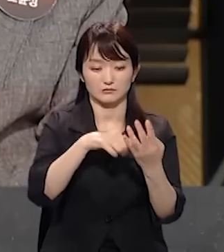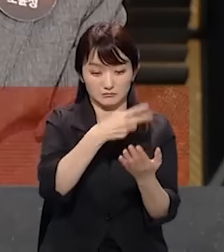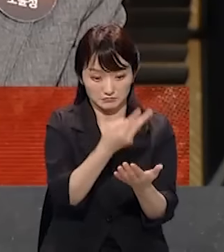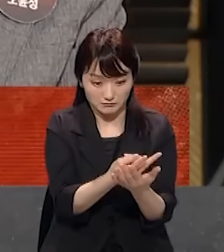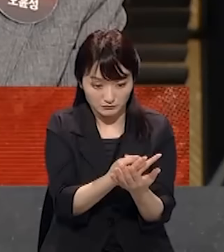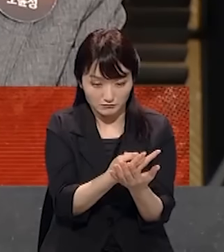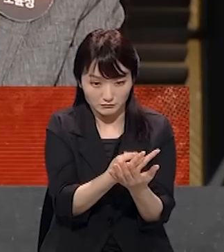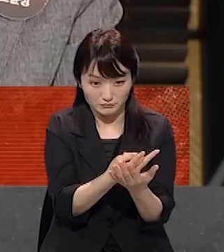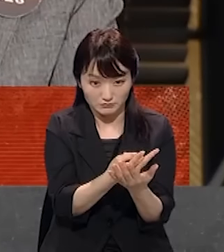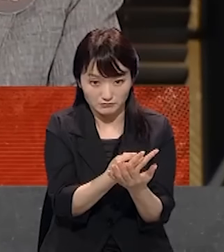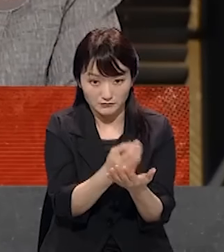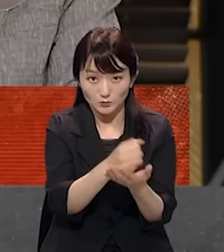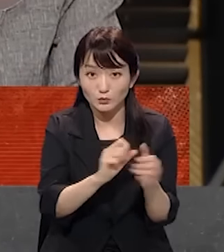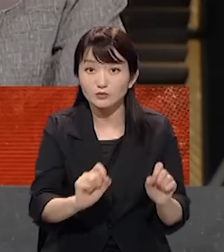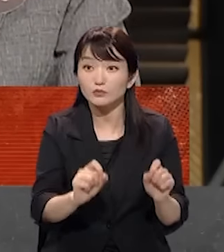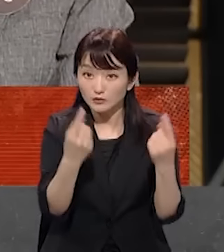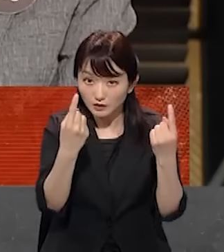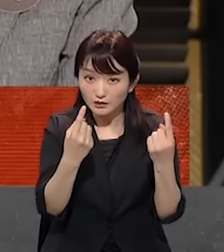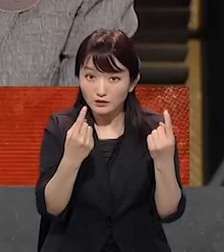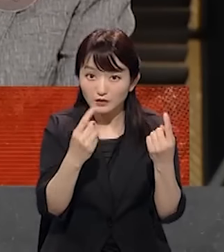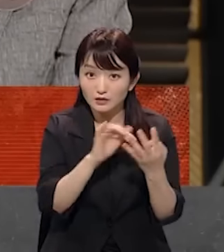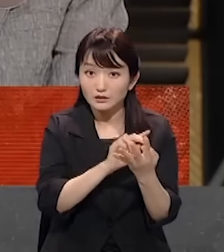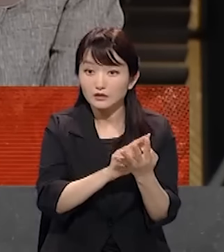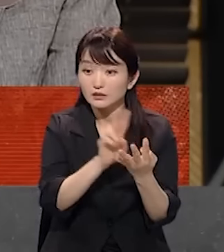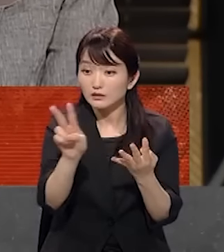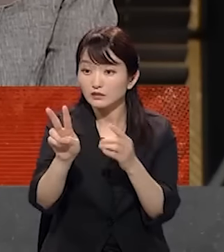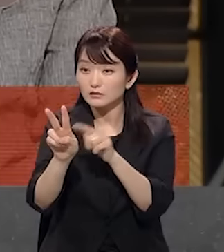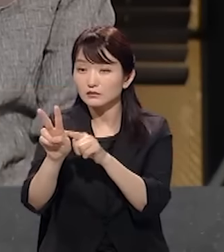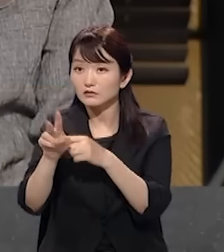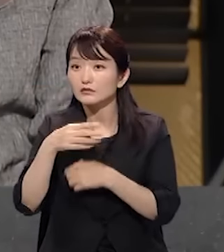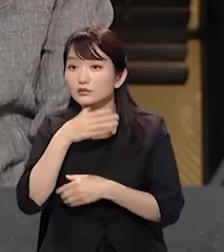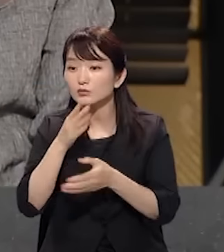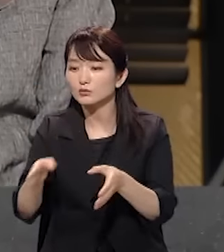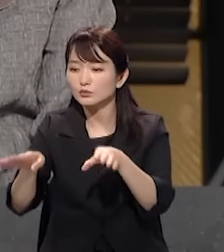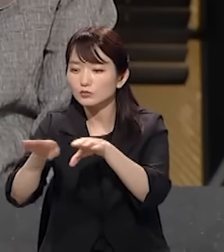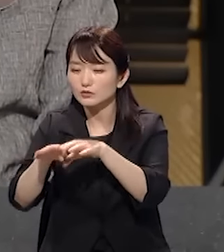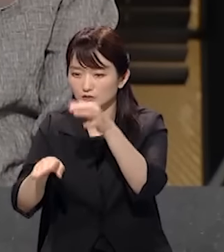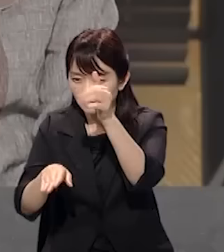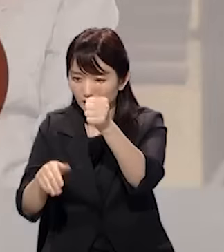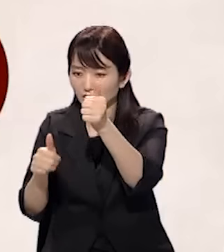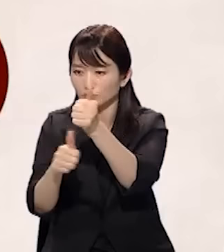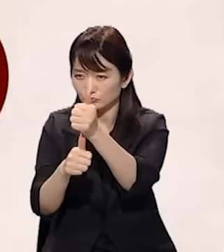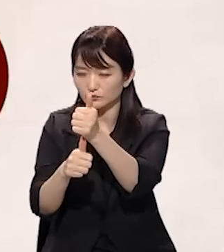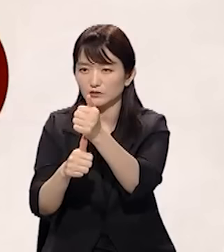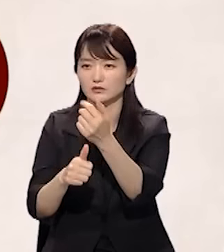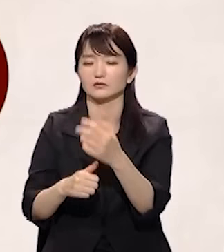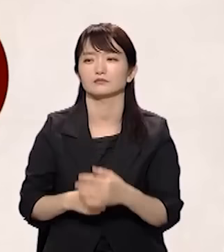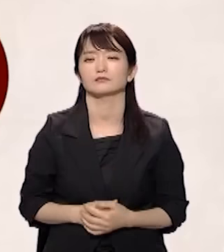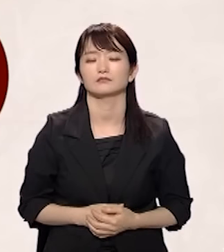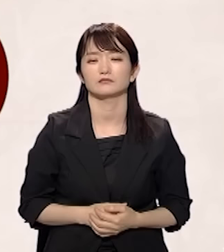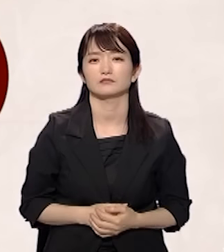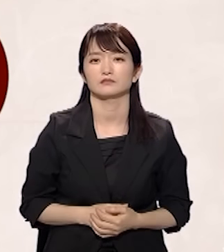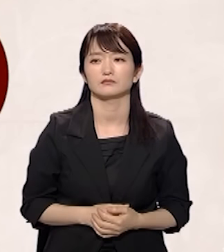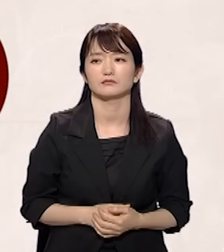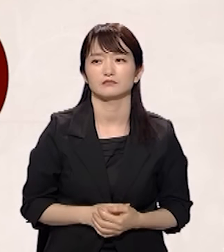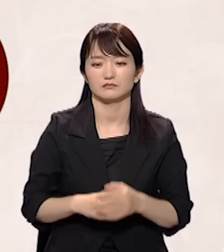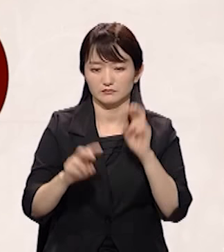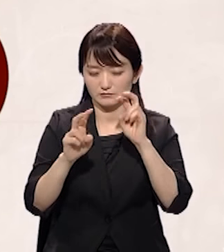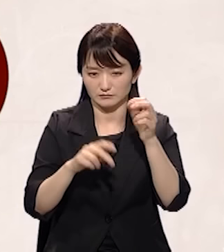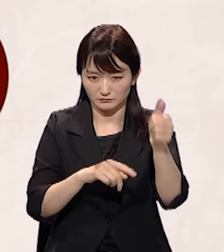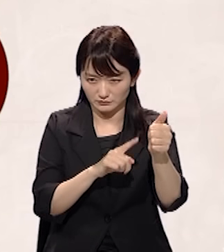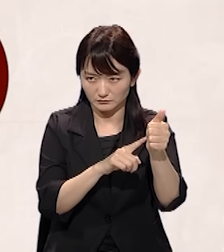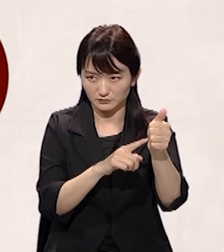중에 공교롭게도 두 명이 경로당 회장 부회장이니다 자 어떻게 보면 회장